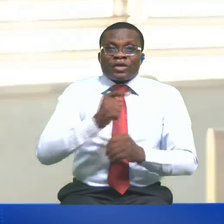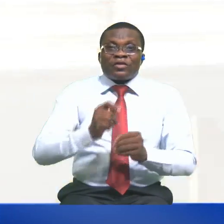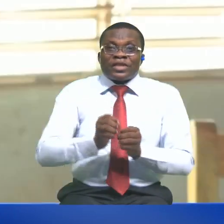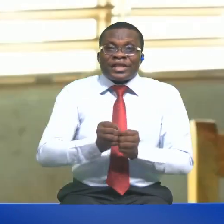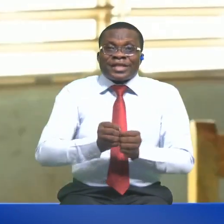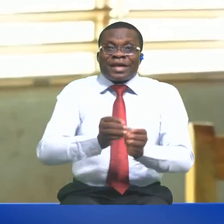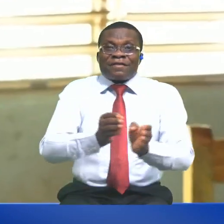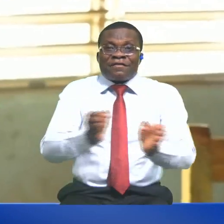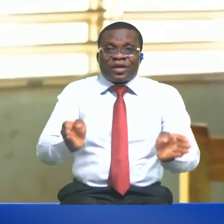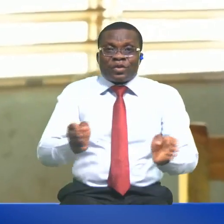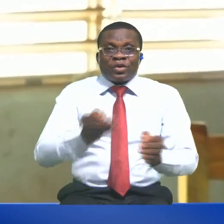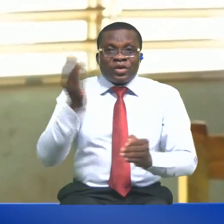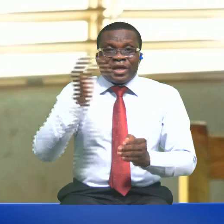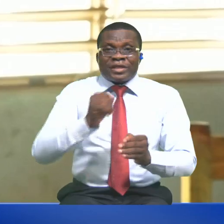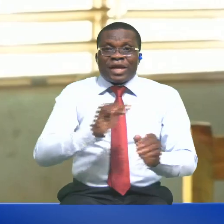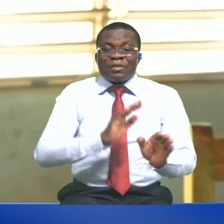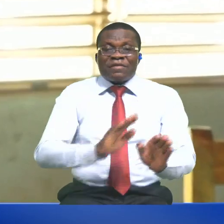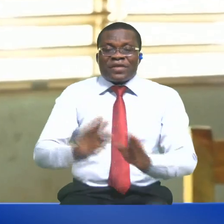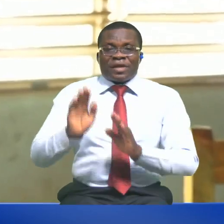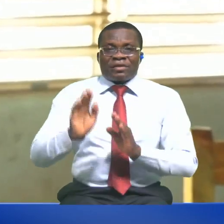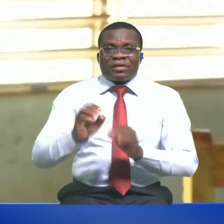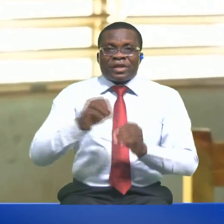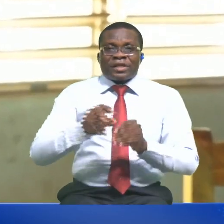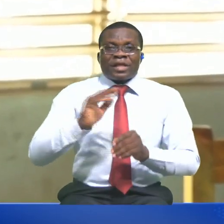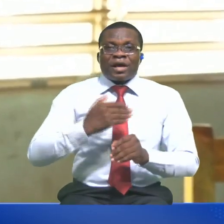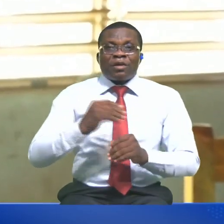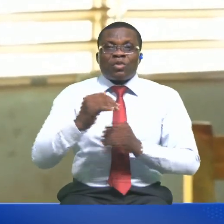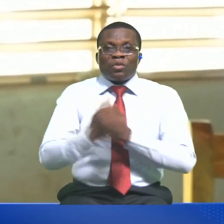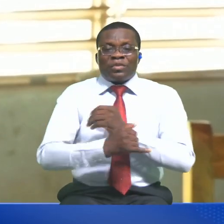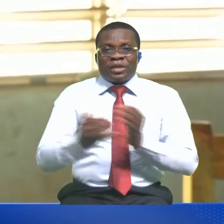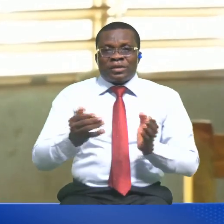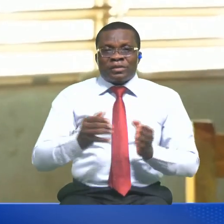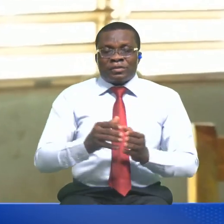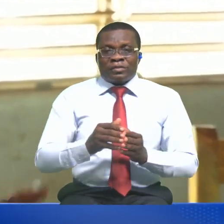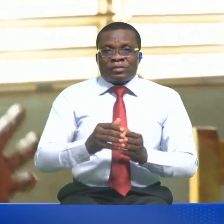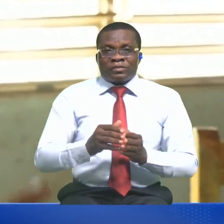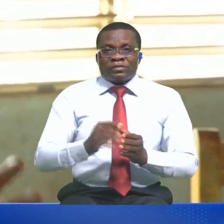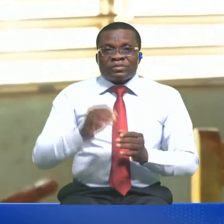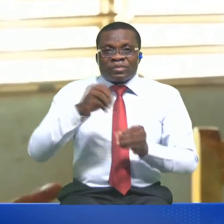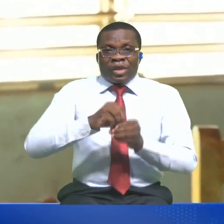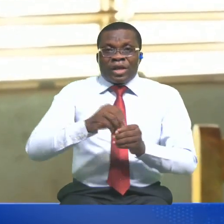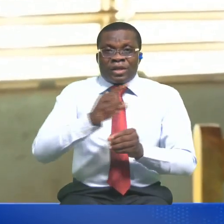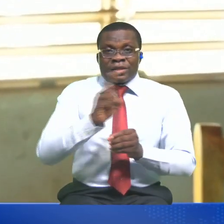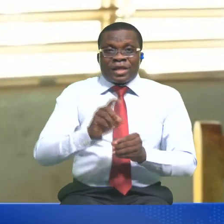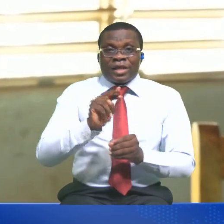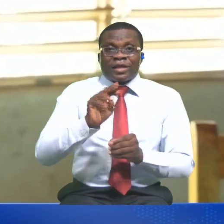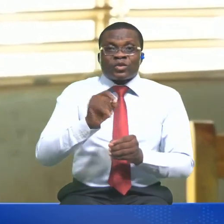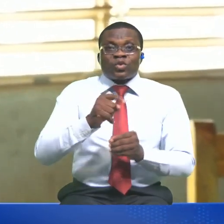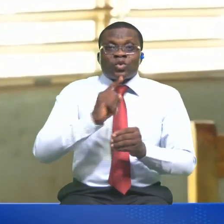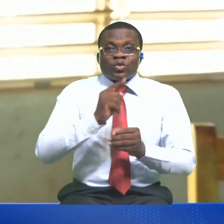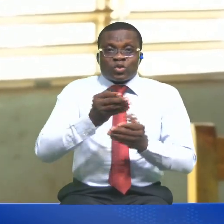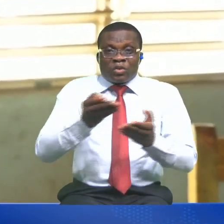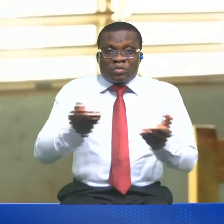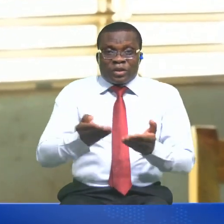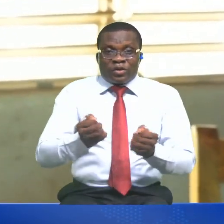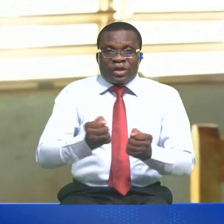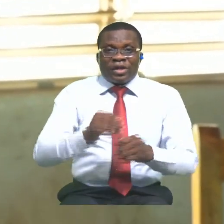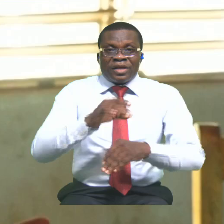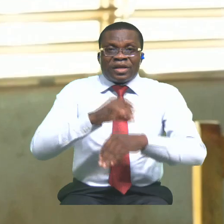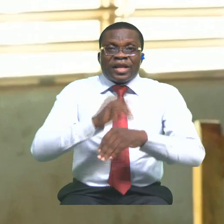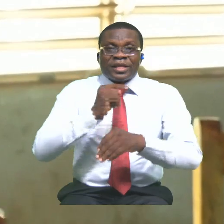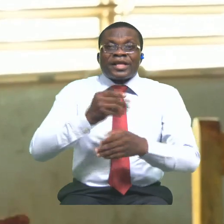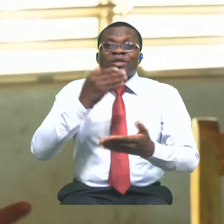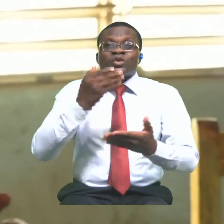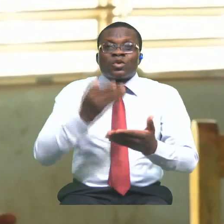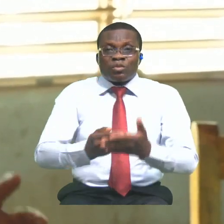d'envergure jamais réalisée dans mon pays. Et dans la zone où nous nous trouvons, les terres sont favorables